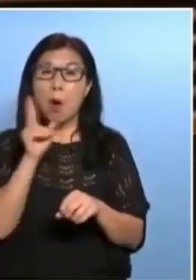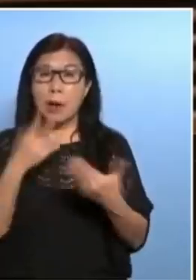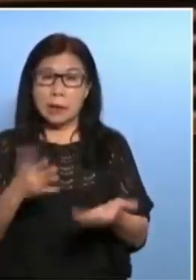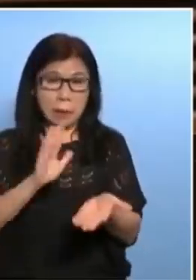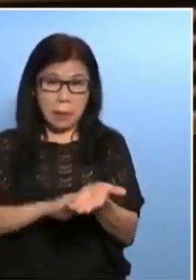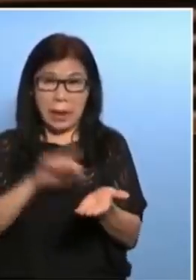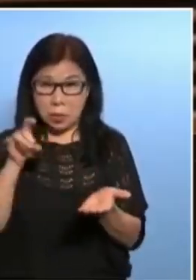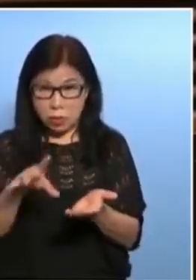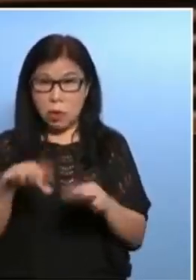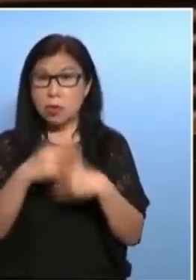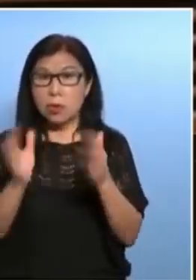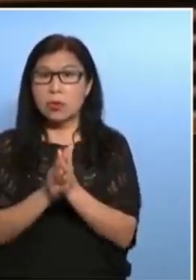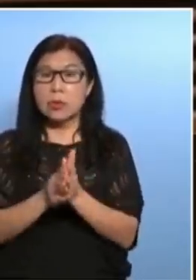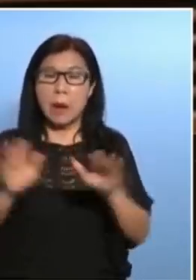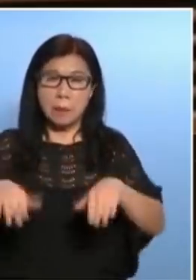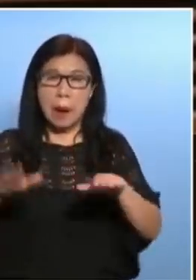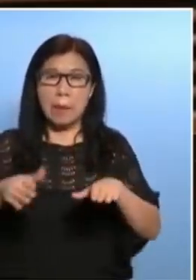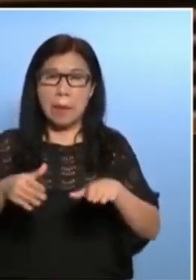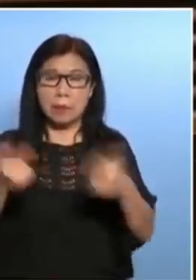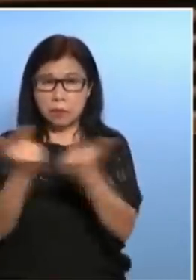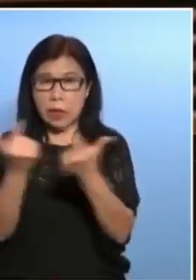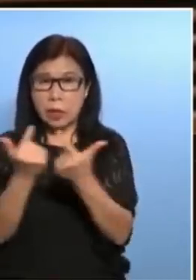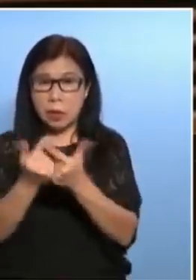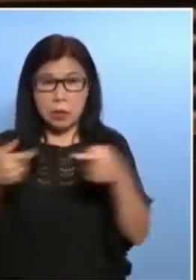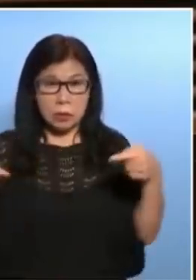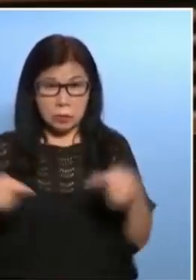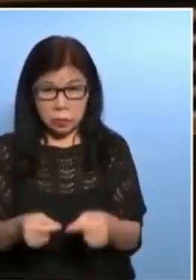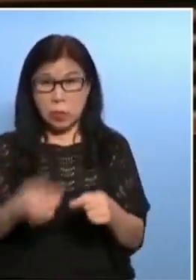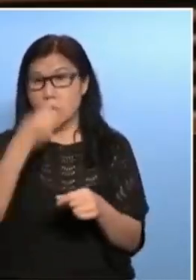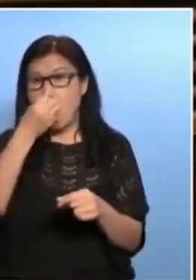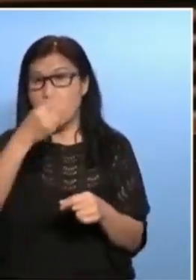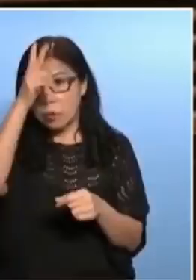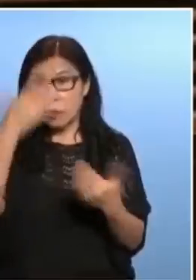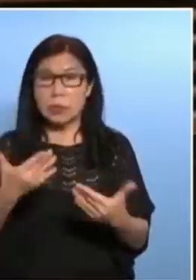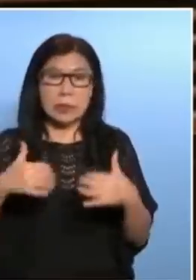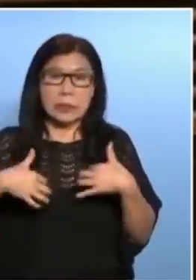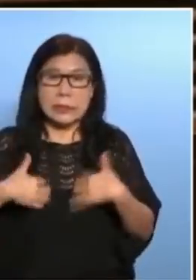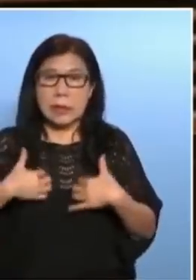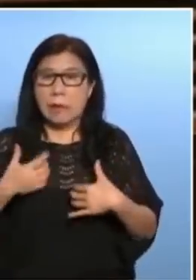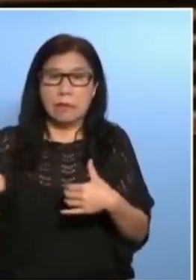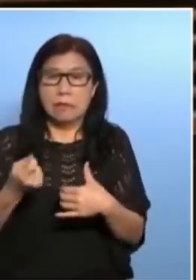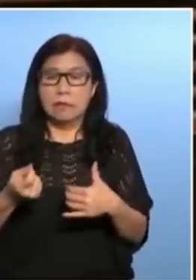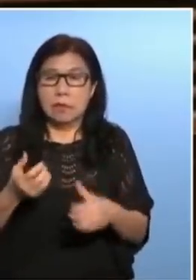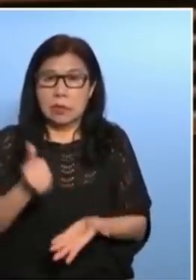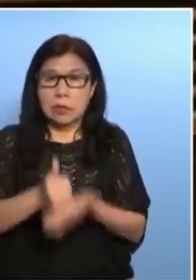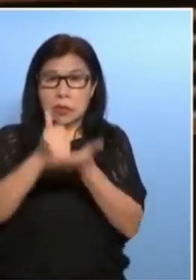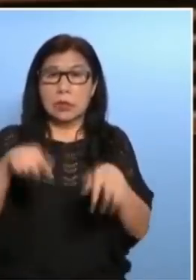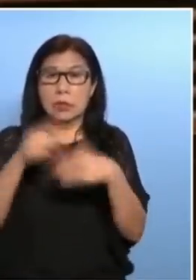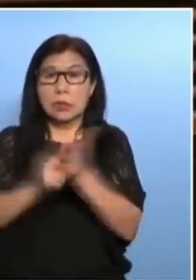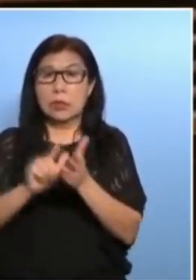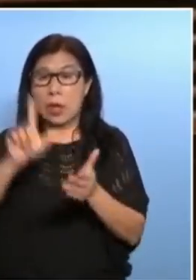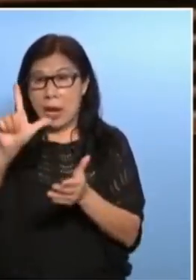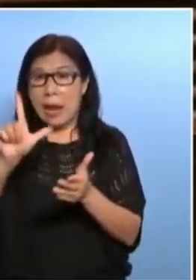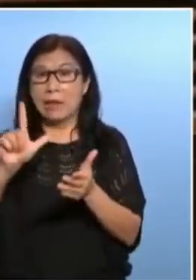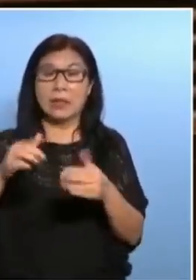為疫情而有所緩和的時候，我們特區政府就急不及待擁立李慧瓊做內會